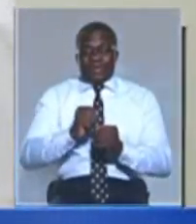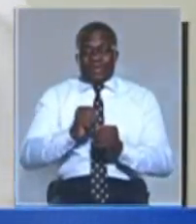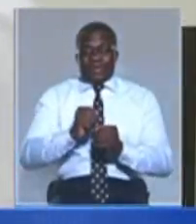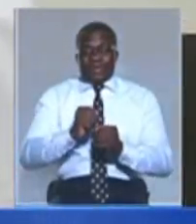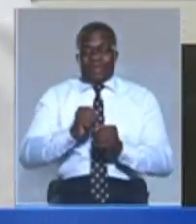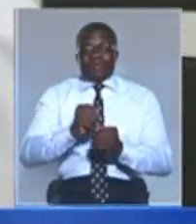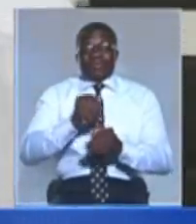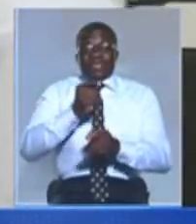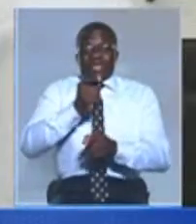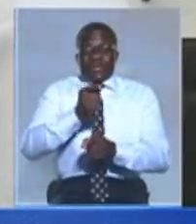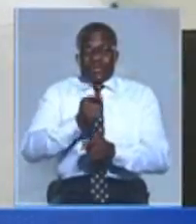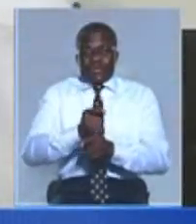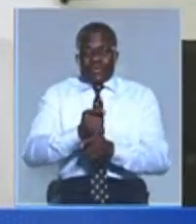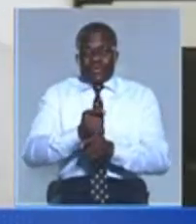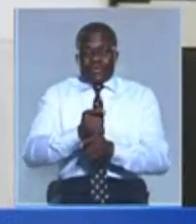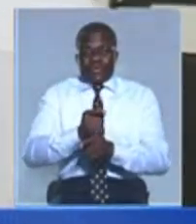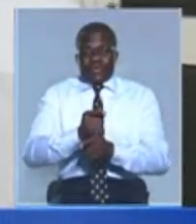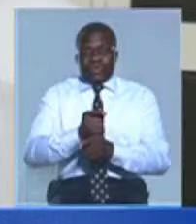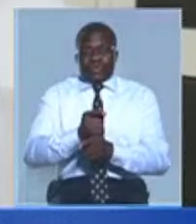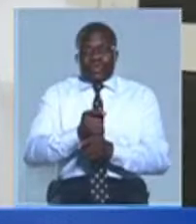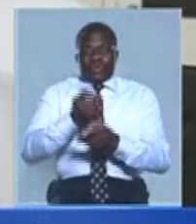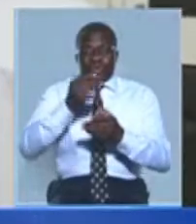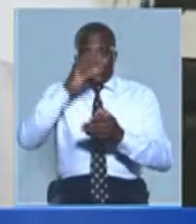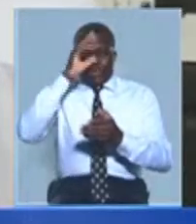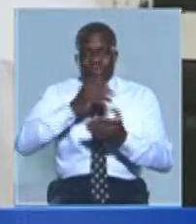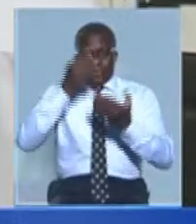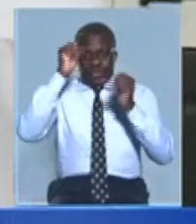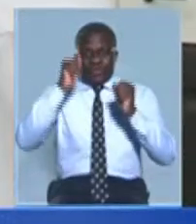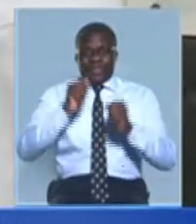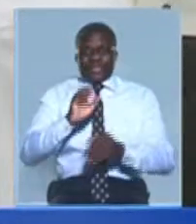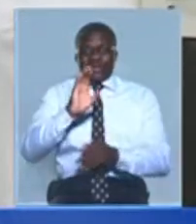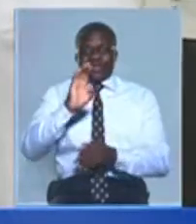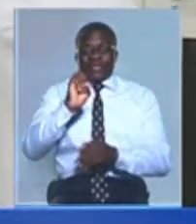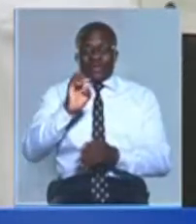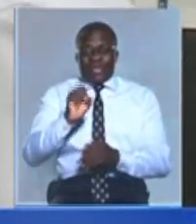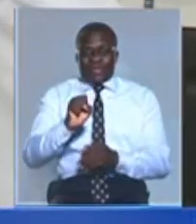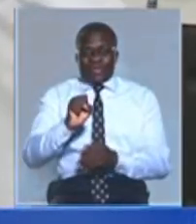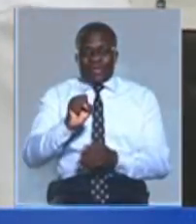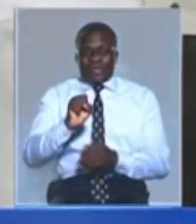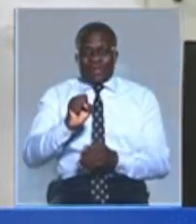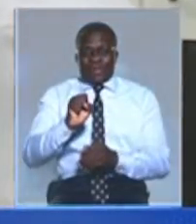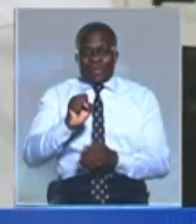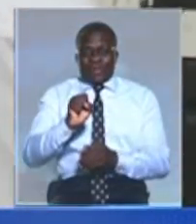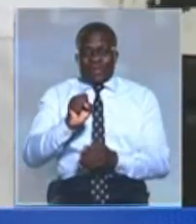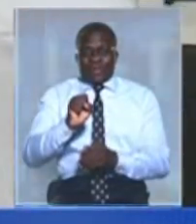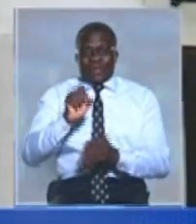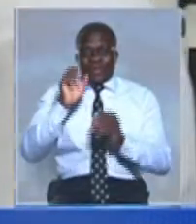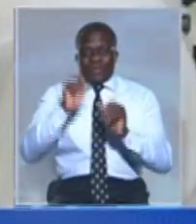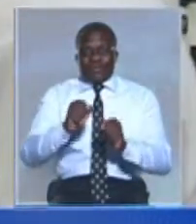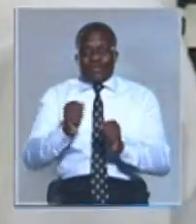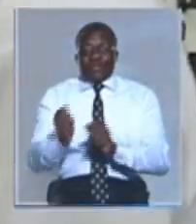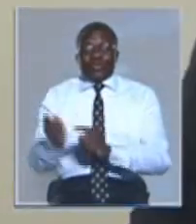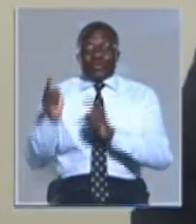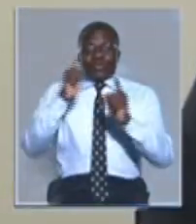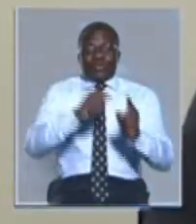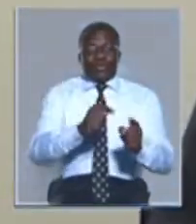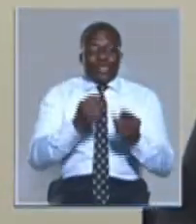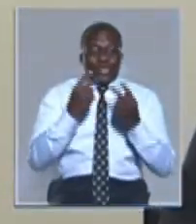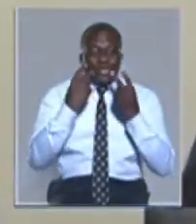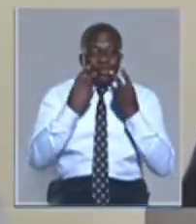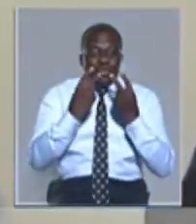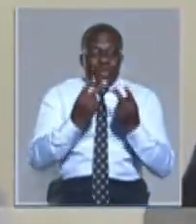il est juste que le président du Conseil économique social puisse leur rendre visite,